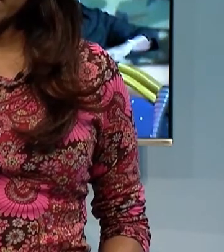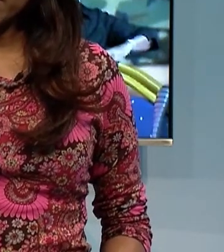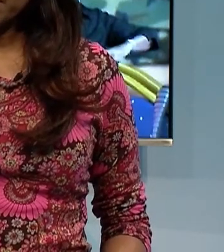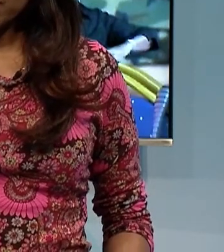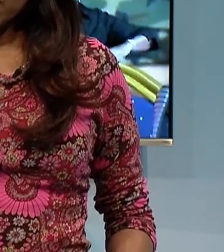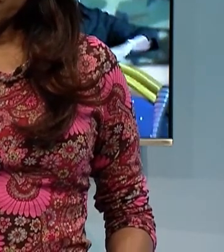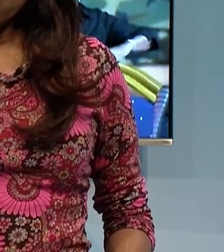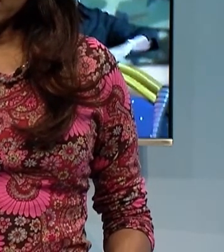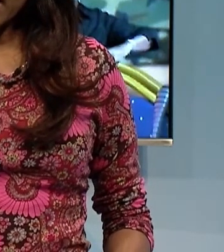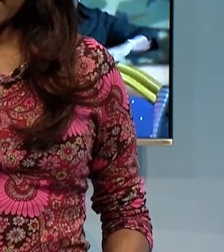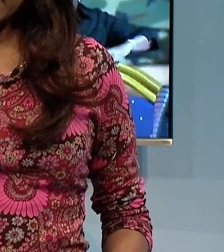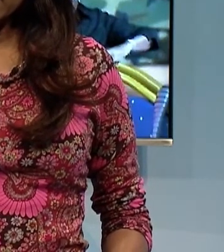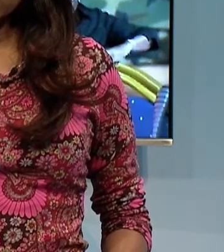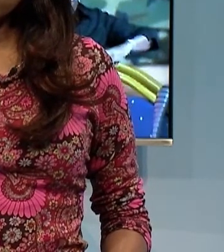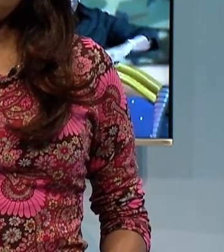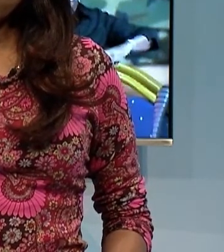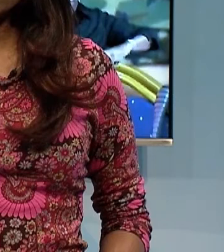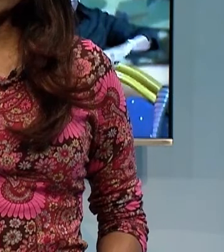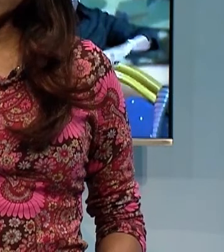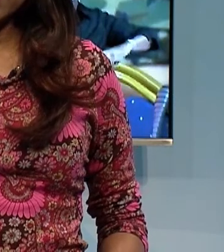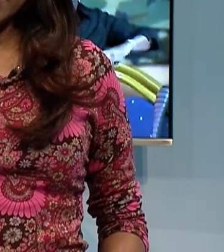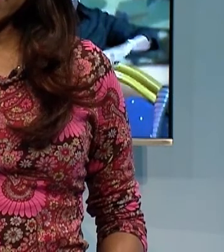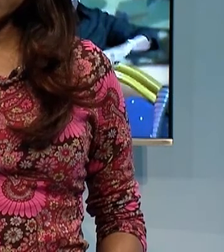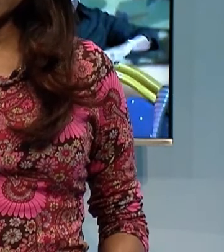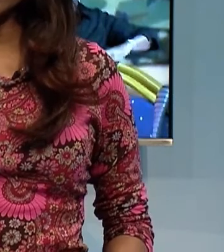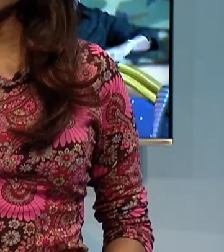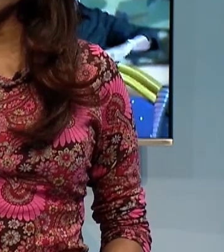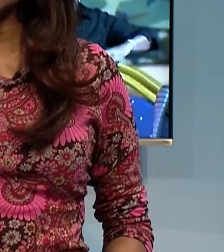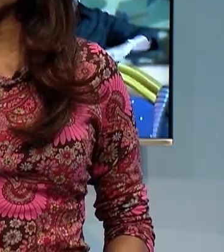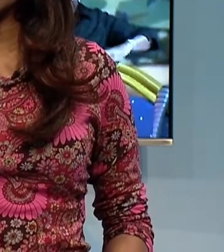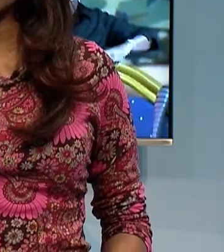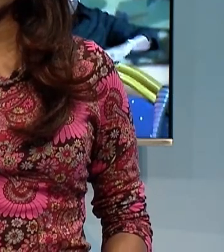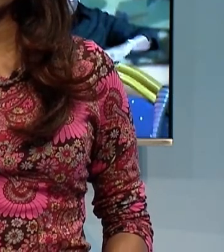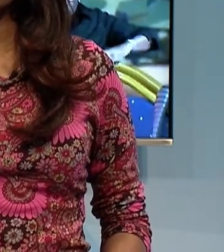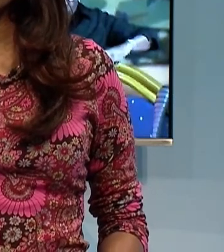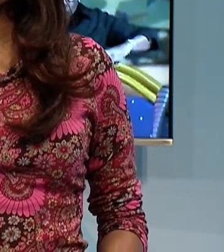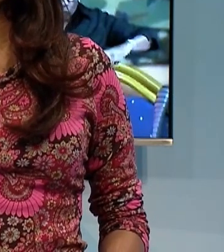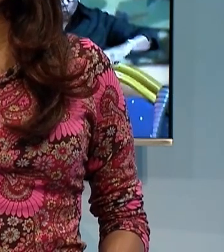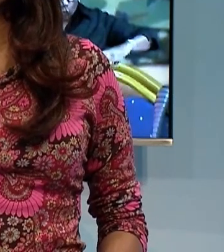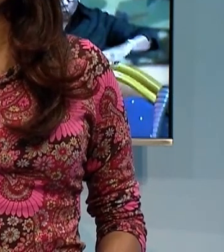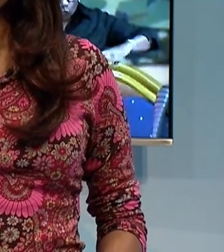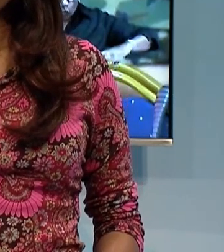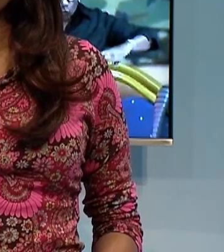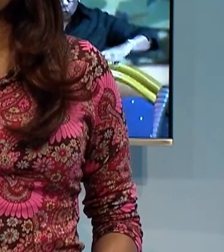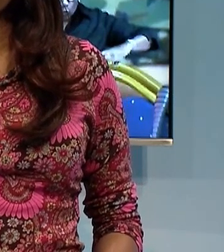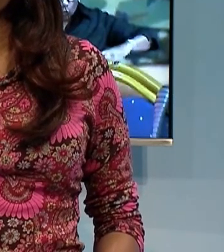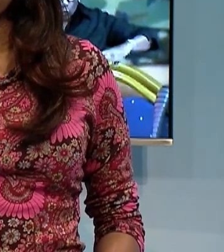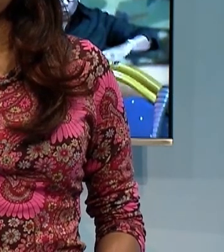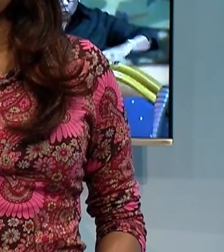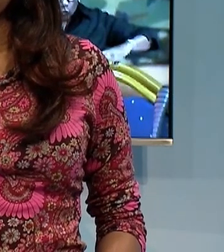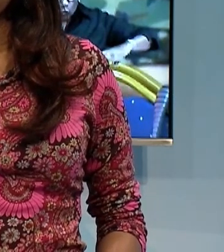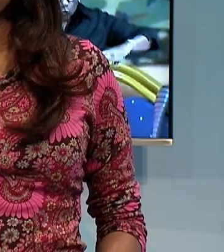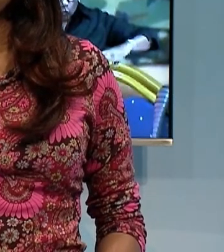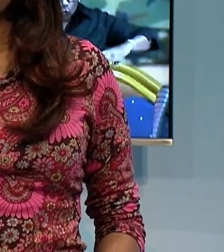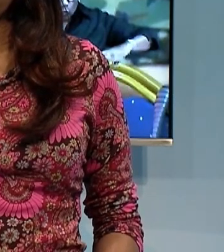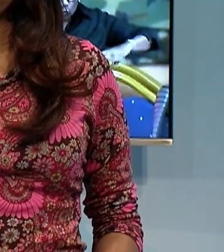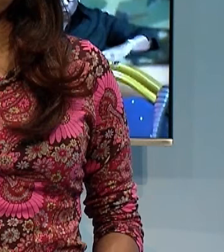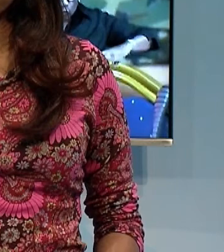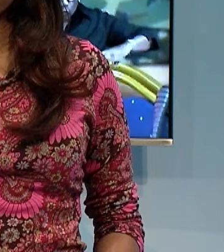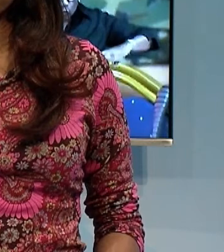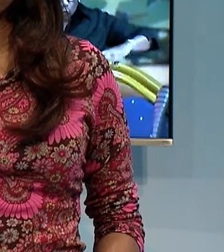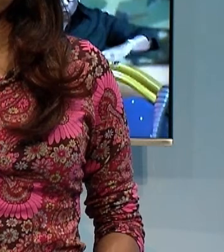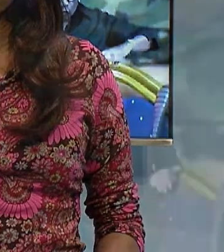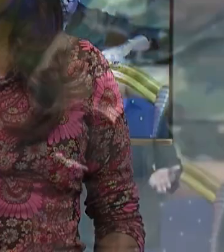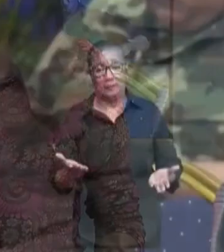gaan dalen. Volgens haar is het juist die alertheid die ertoe geleid heeft dat er nu geen actieve cases zijn in